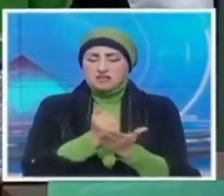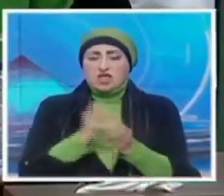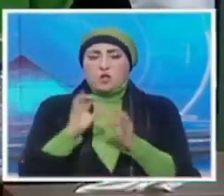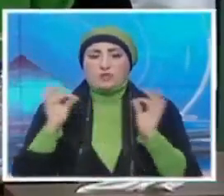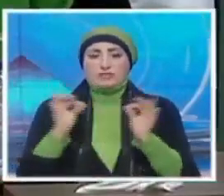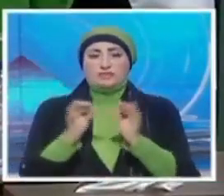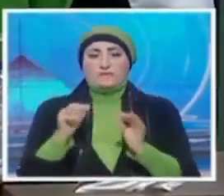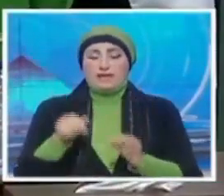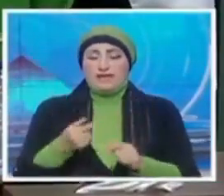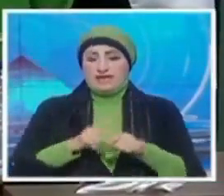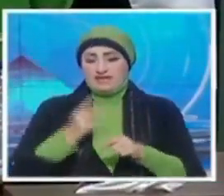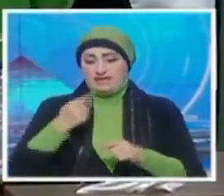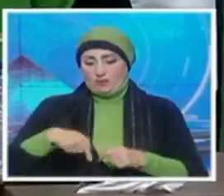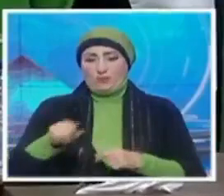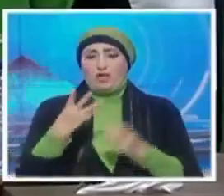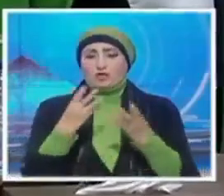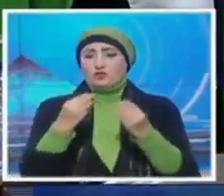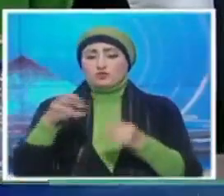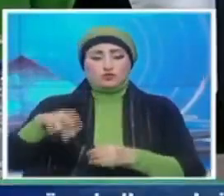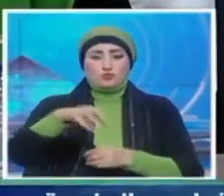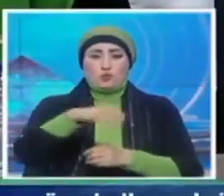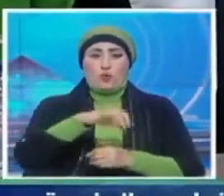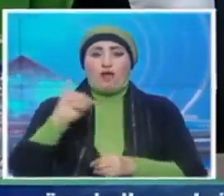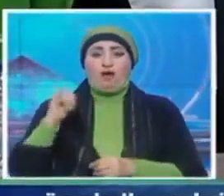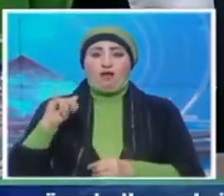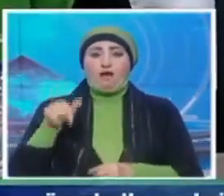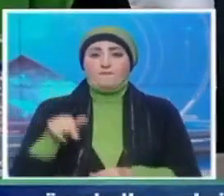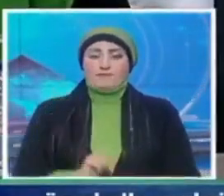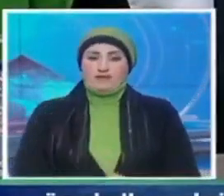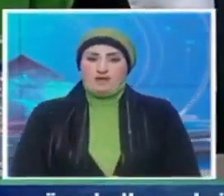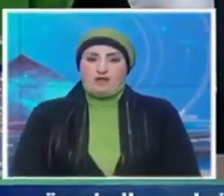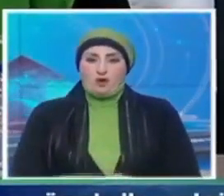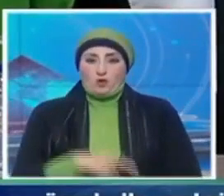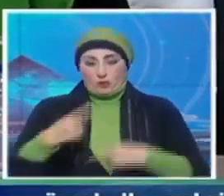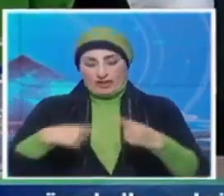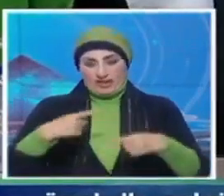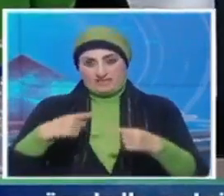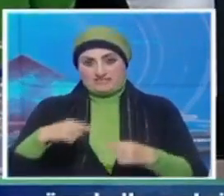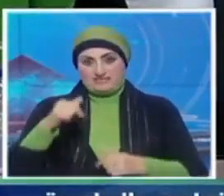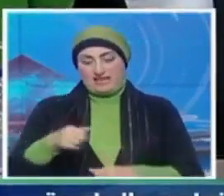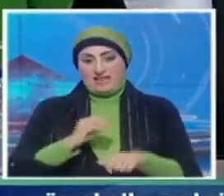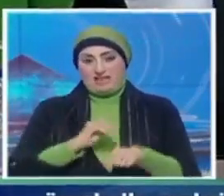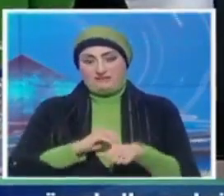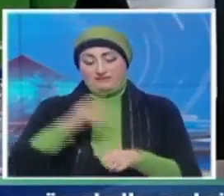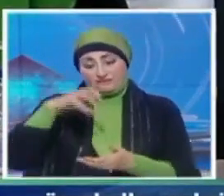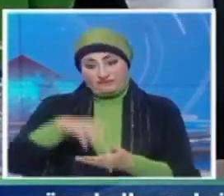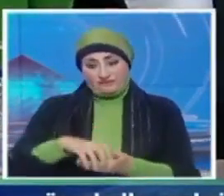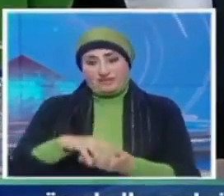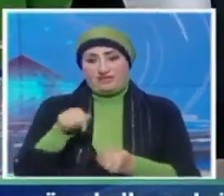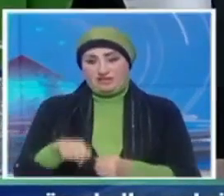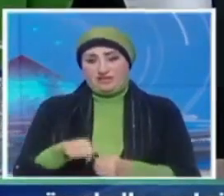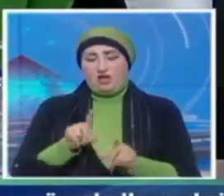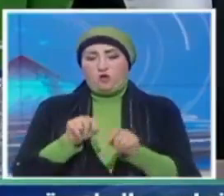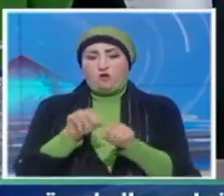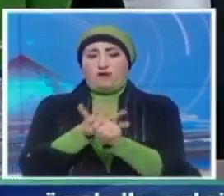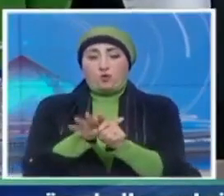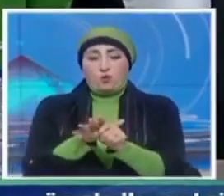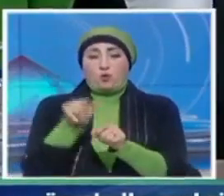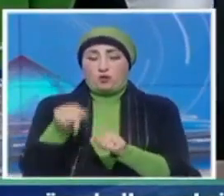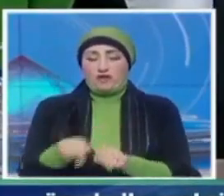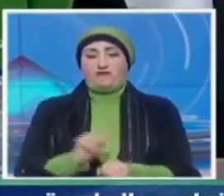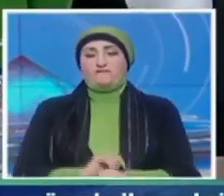واجتماعية تمر بها العديد من الدول العربية، ولا زالت المنطقة تتعافى أيضا من جائحة